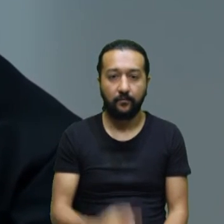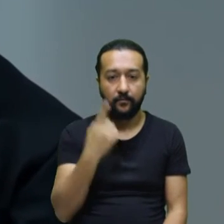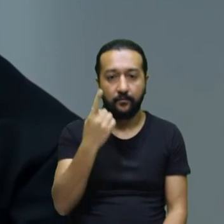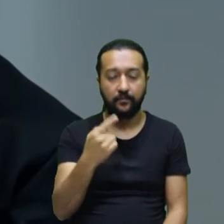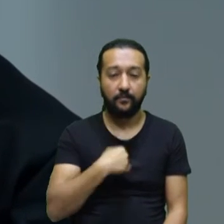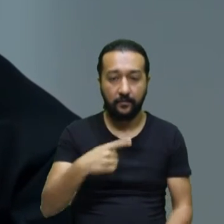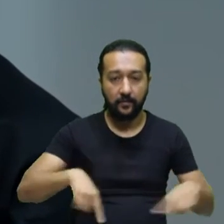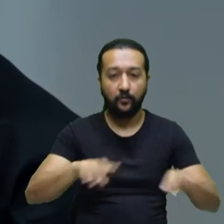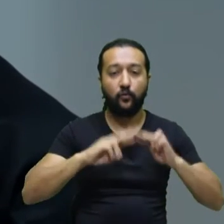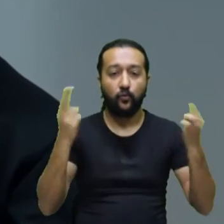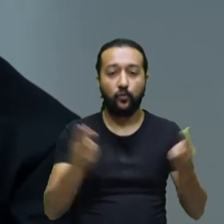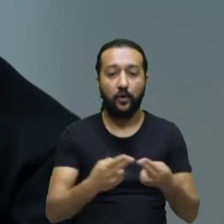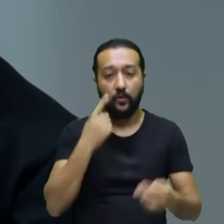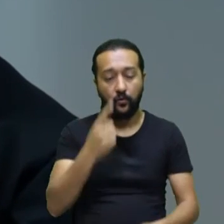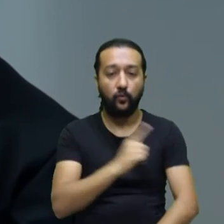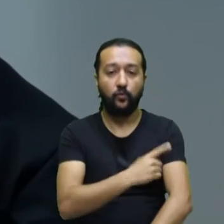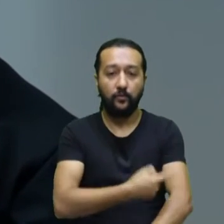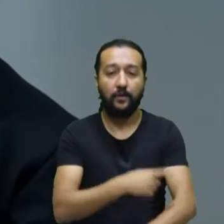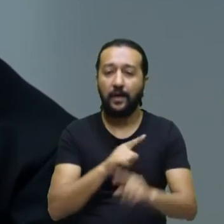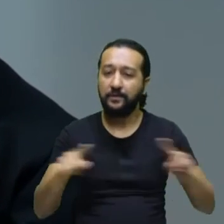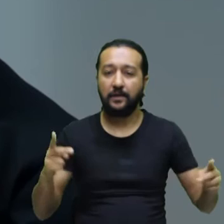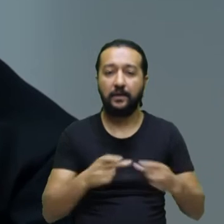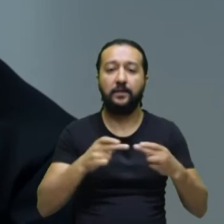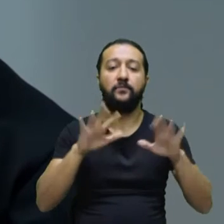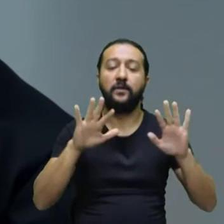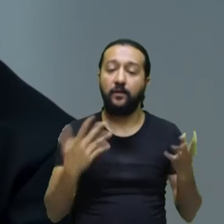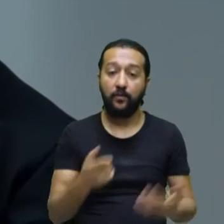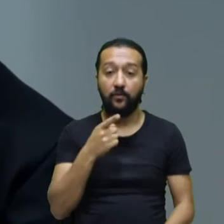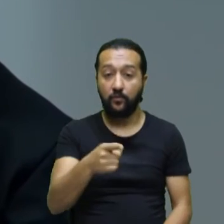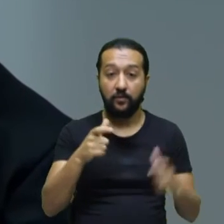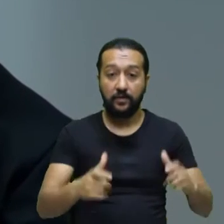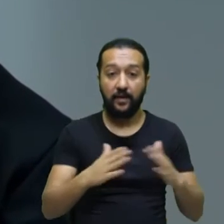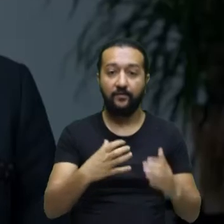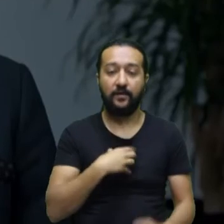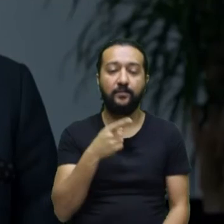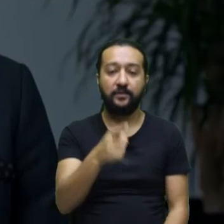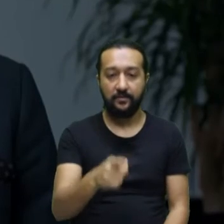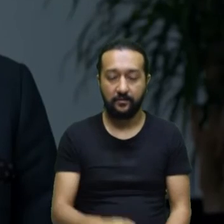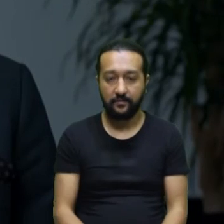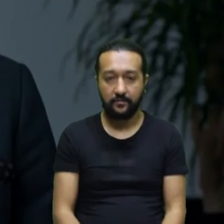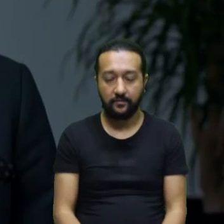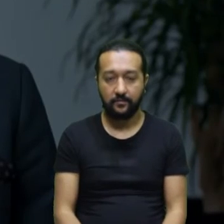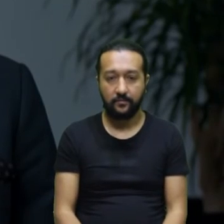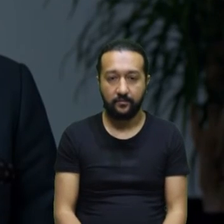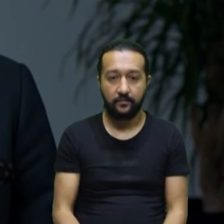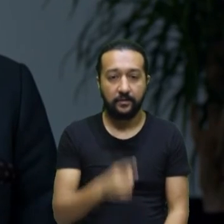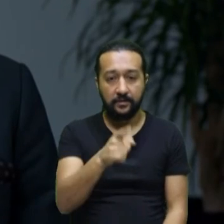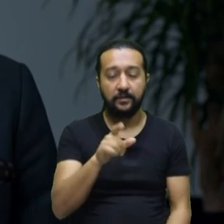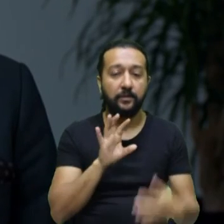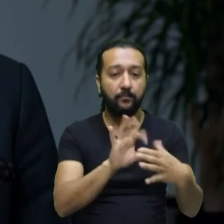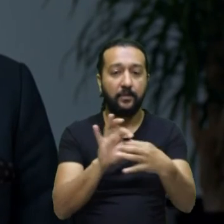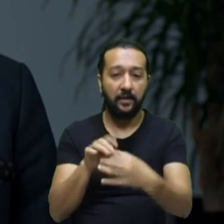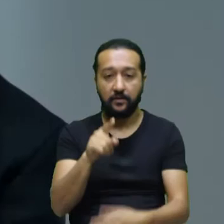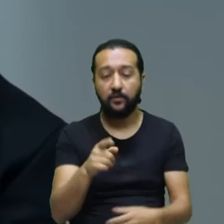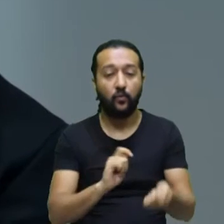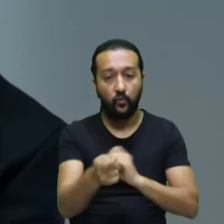Biz dünya üzerindeki gücümüzü asla tartışmayız ama burada ev sahibi sizsiniz. Sizin